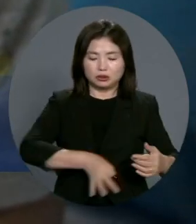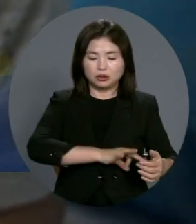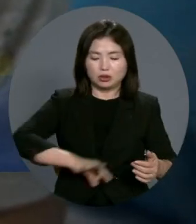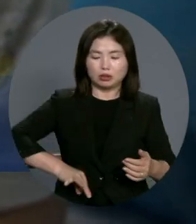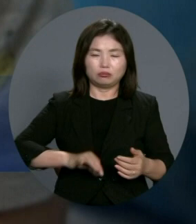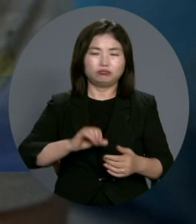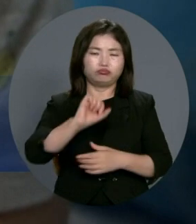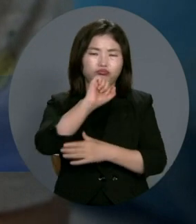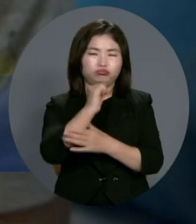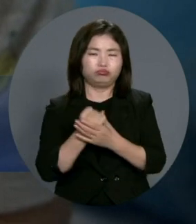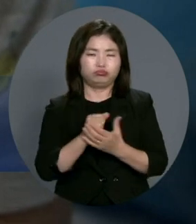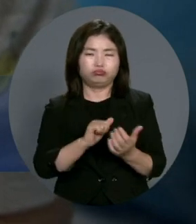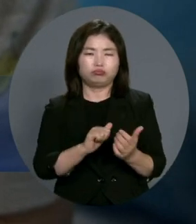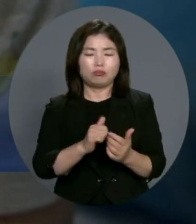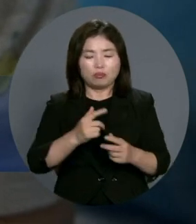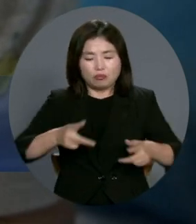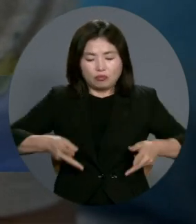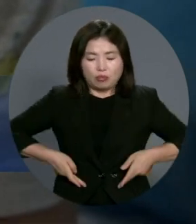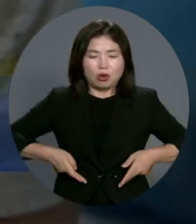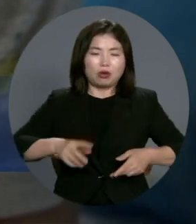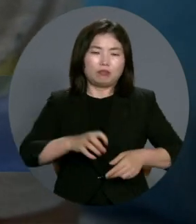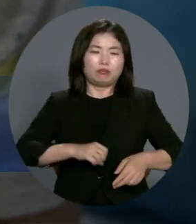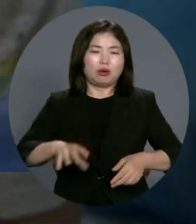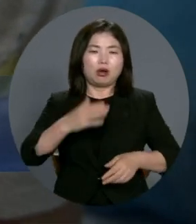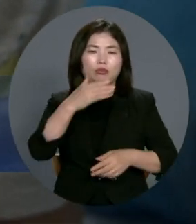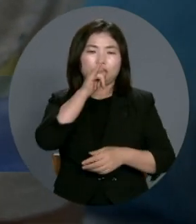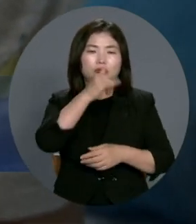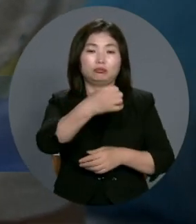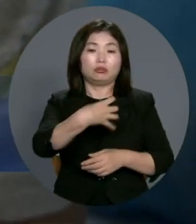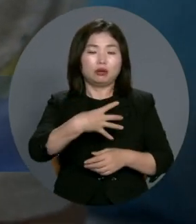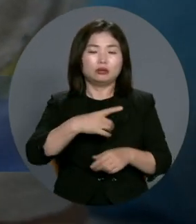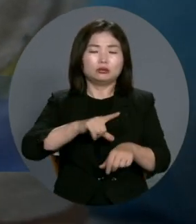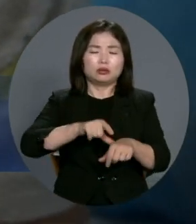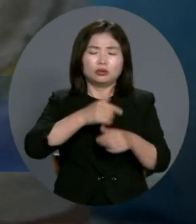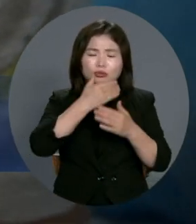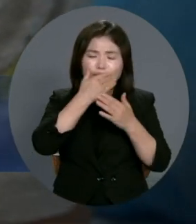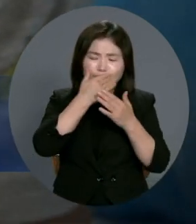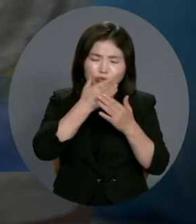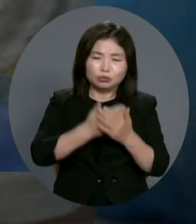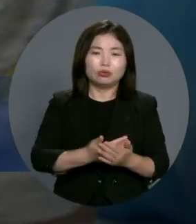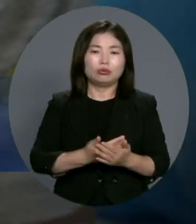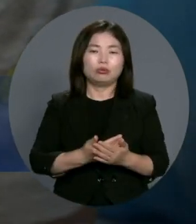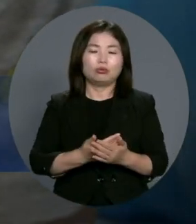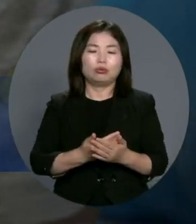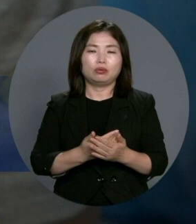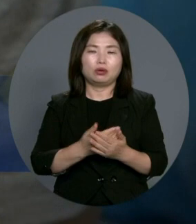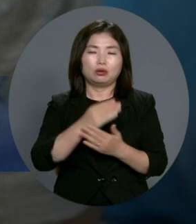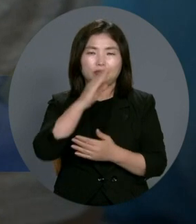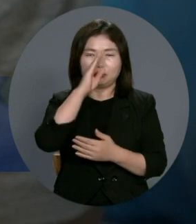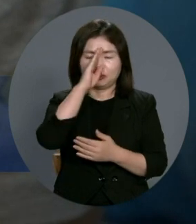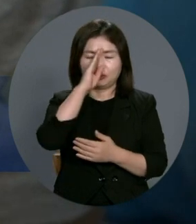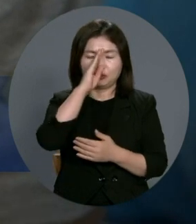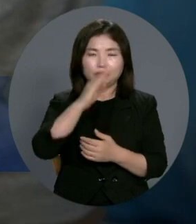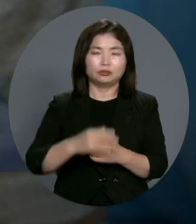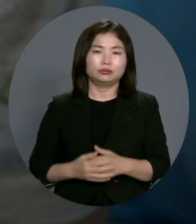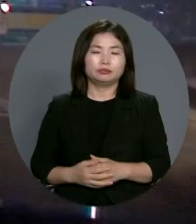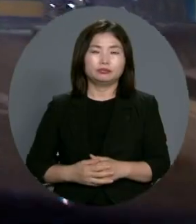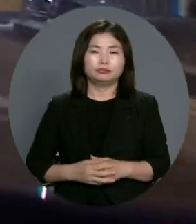장이 괴타해가지고 절제를 해야 될 수도 있다 하더라고요. 그래서 이게 시간을 다투는